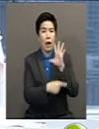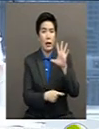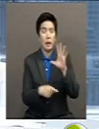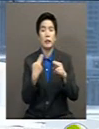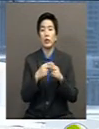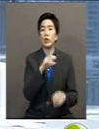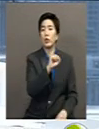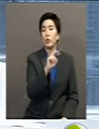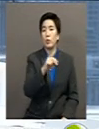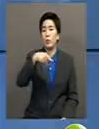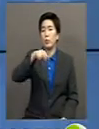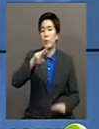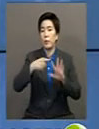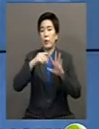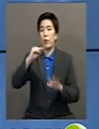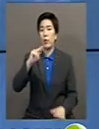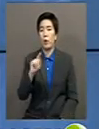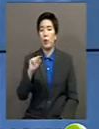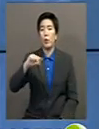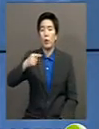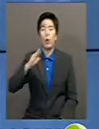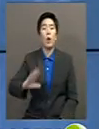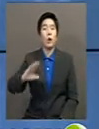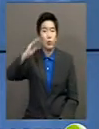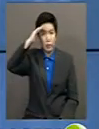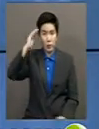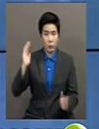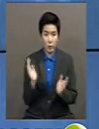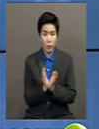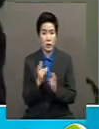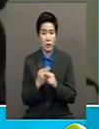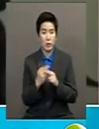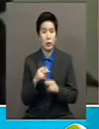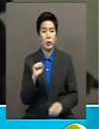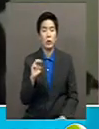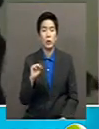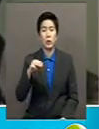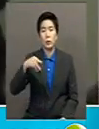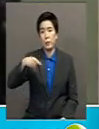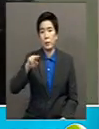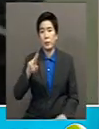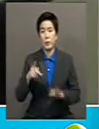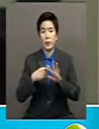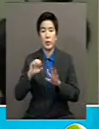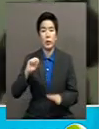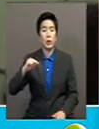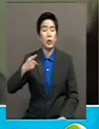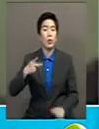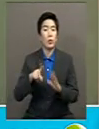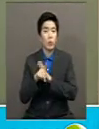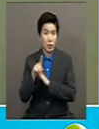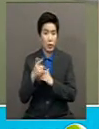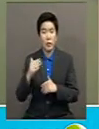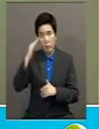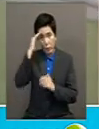ที่สน.พระโขนงนะครับเป็นคำสั่งมาจากพลตำรวจตรีสมประสงค์เย็นท้วมครับผู้บังคับการตำรวจนคร